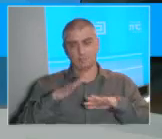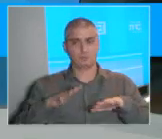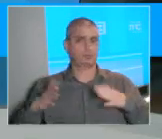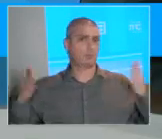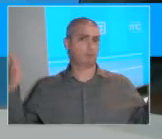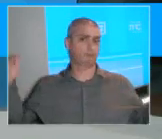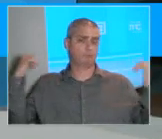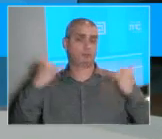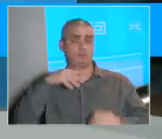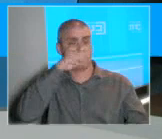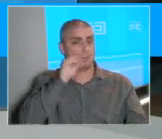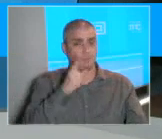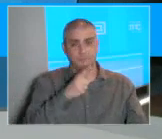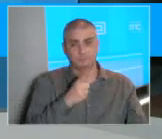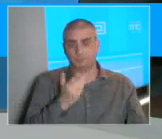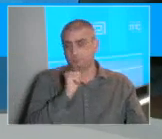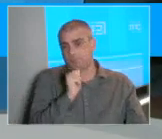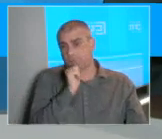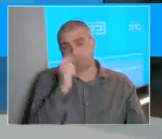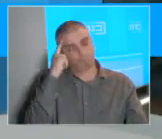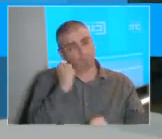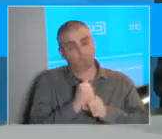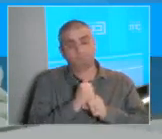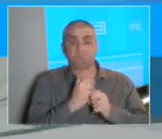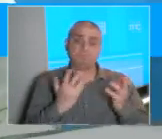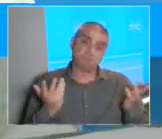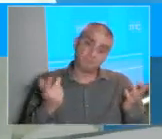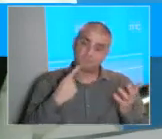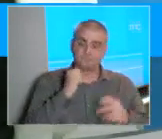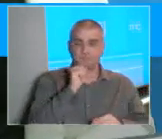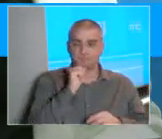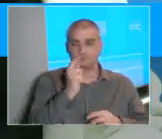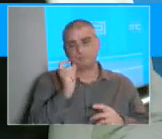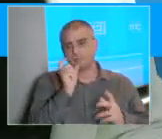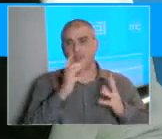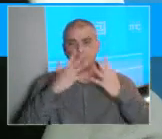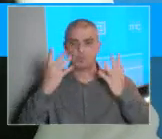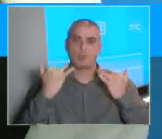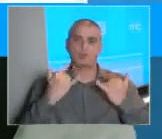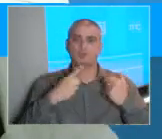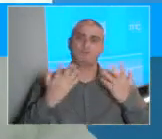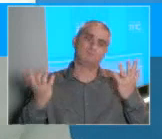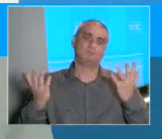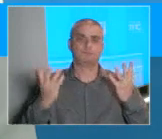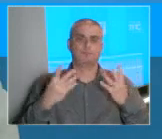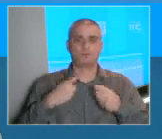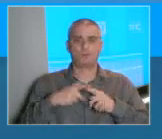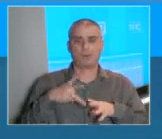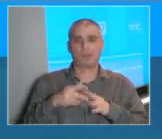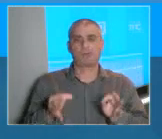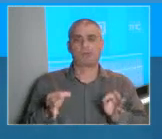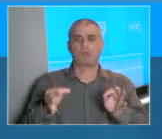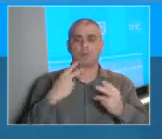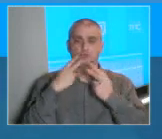ממשלה. כרגע אמיר פרץ מסרב, או את יודעת מה, אולי לומר מסרב זה מילה גדולה, אבל כרגע הוא ממסמס